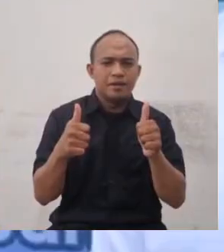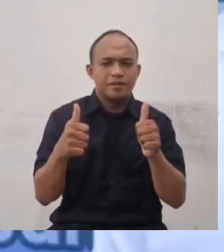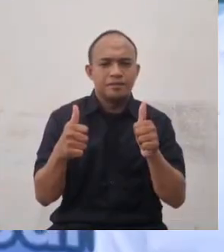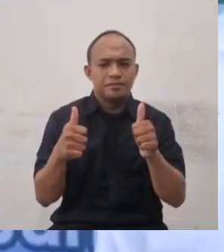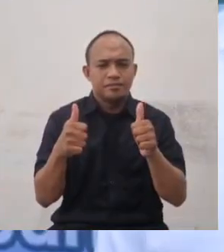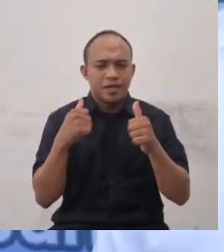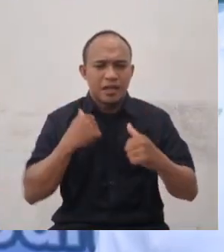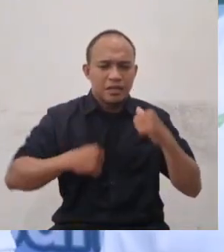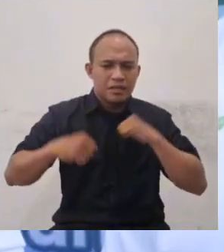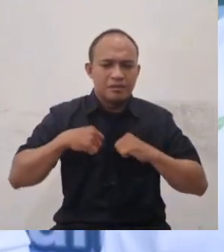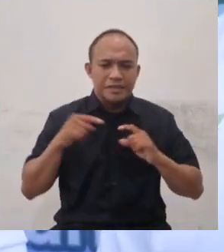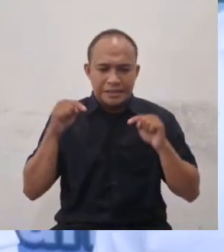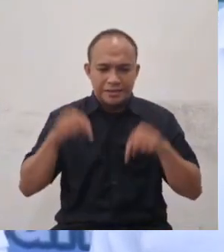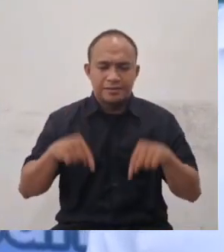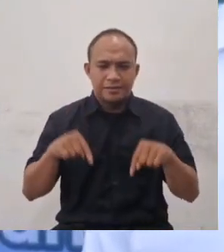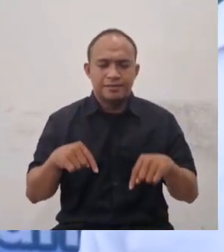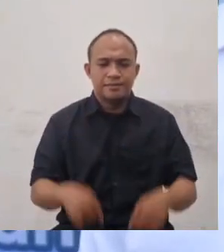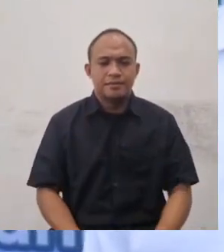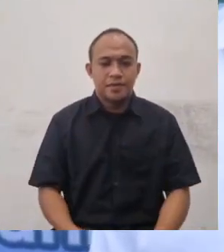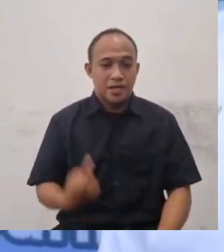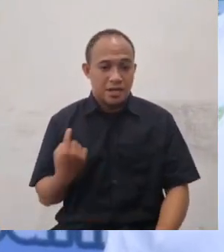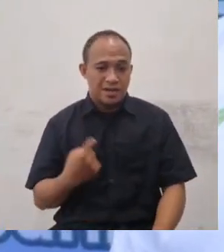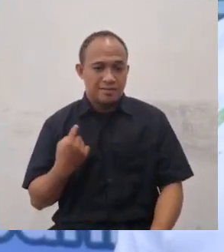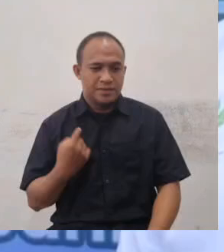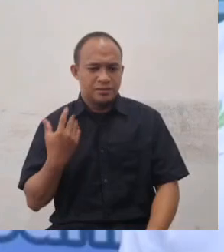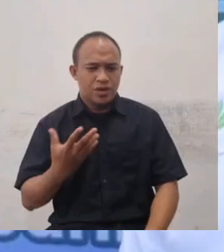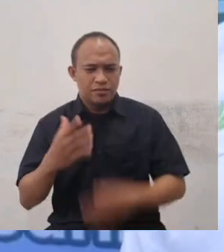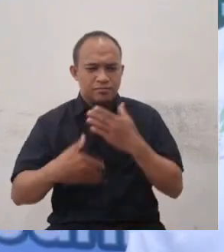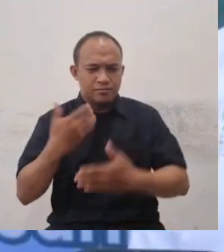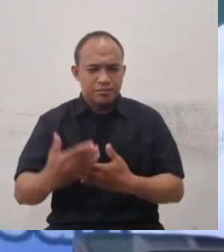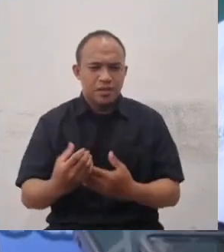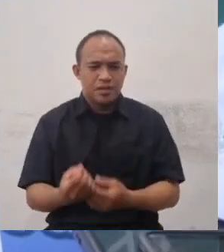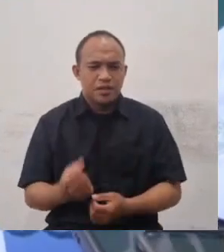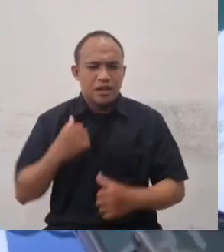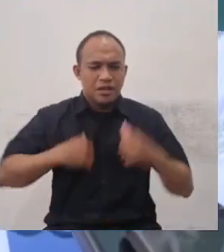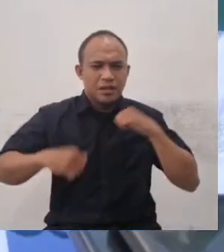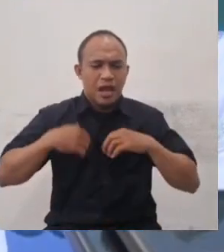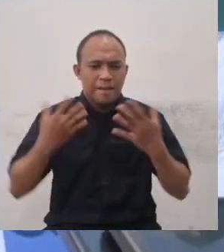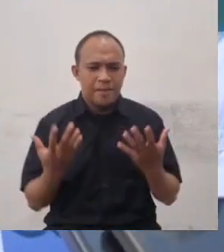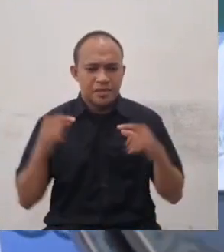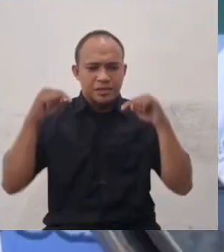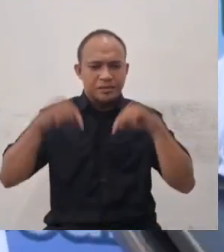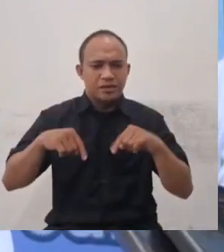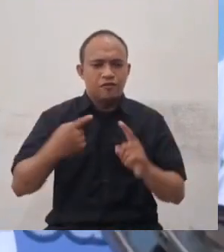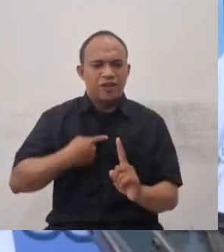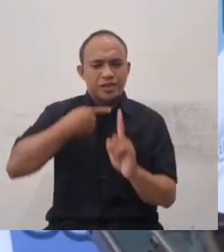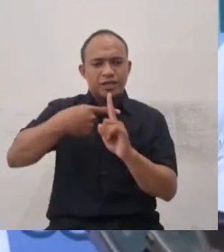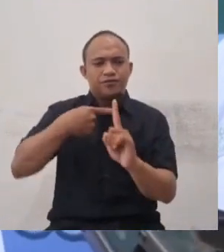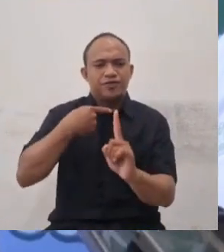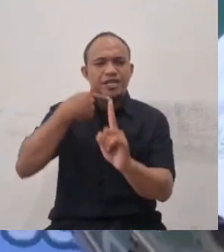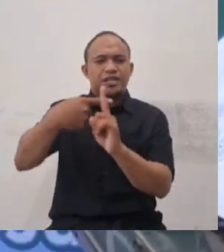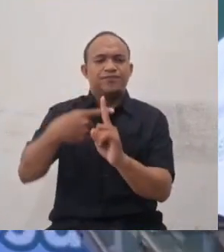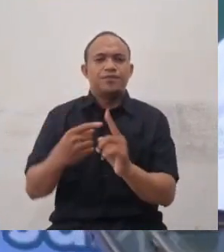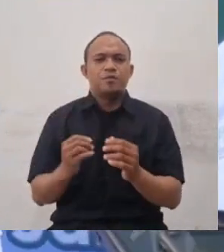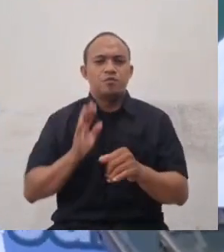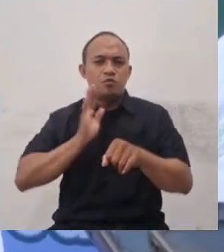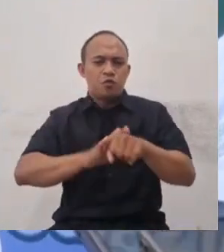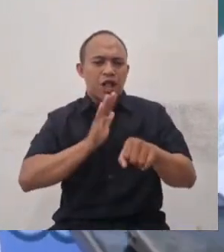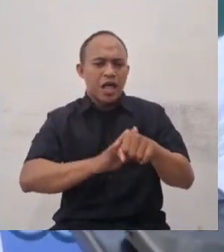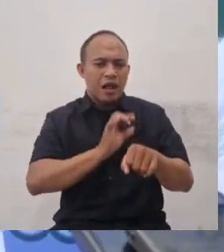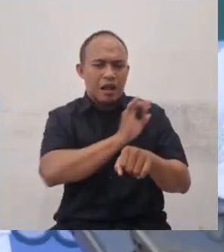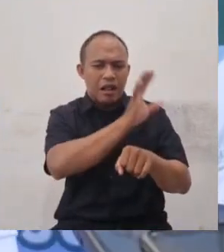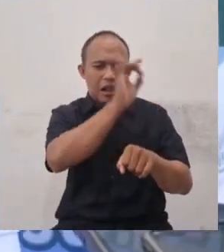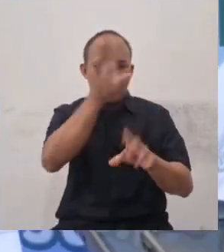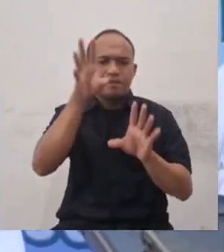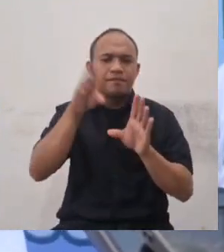kegiatan ini dan kami melihat bahwa kegiatan ini sangat positif untuk menumbuhkan